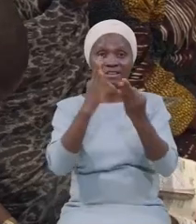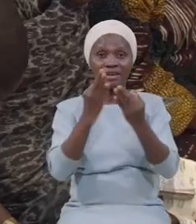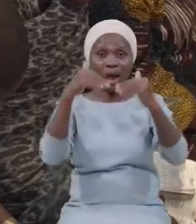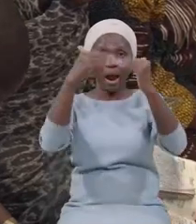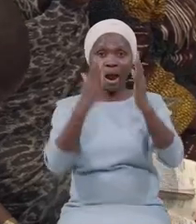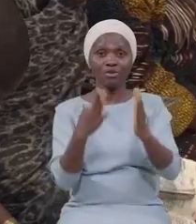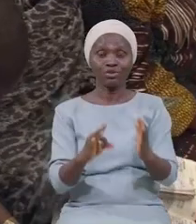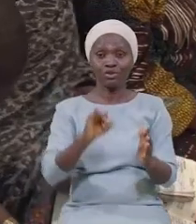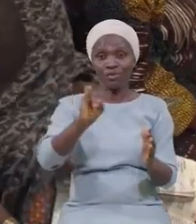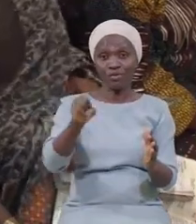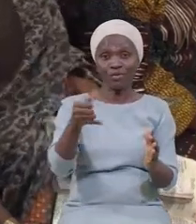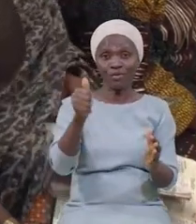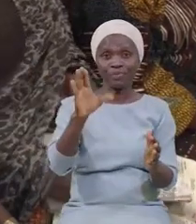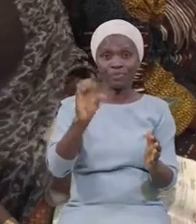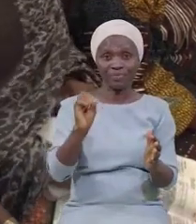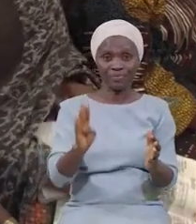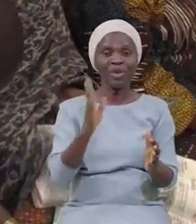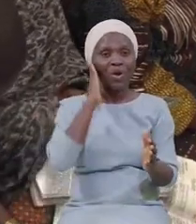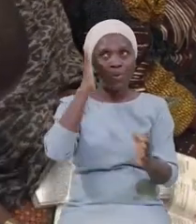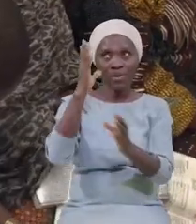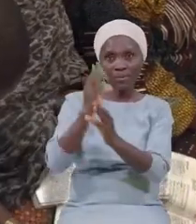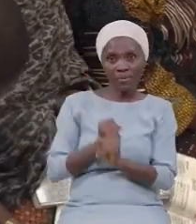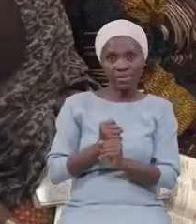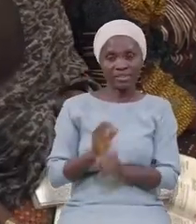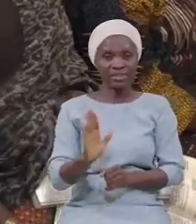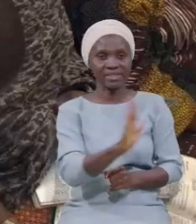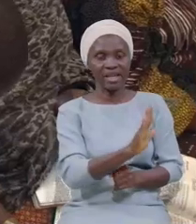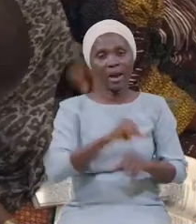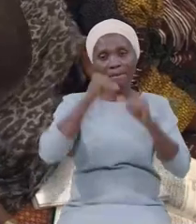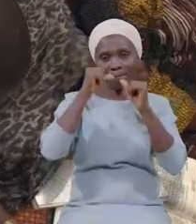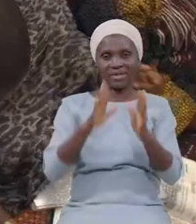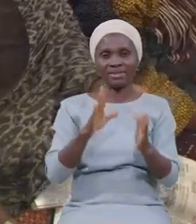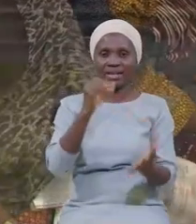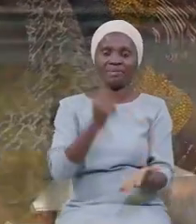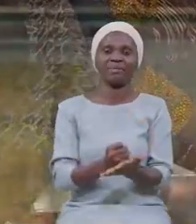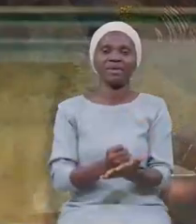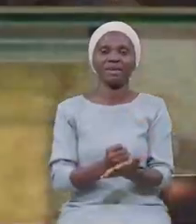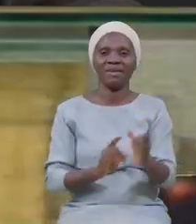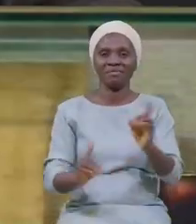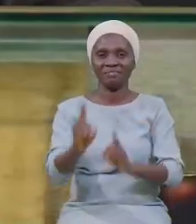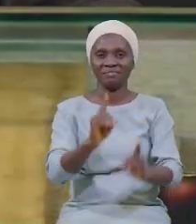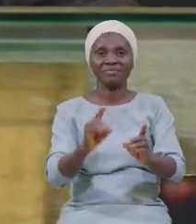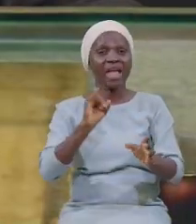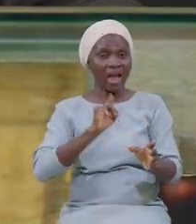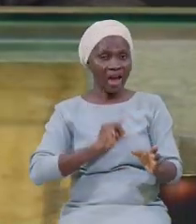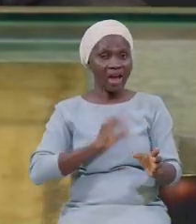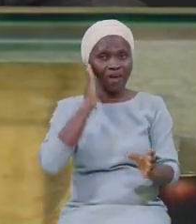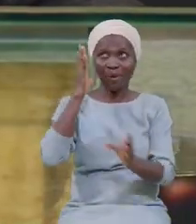Jacob reprendra ses possessions. Moi, je vais posséder.